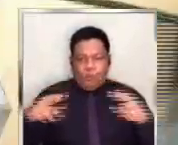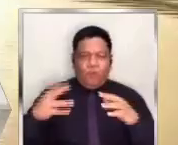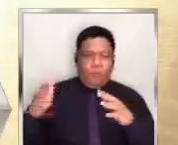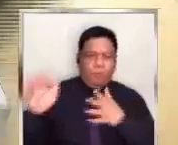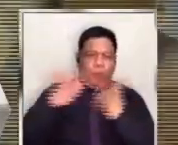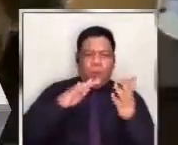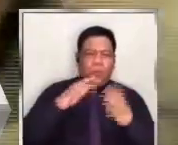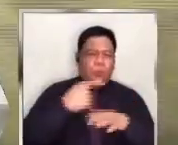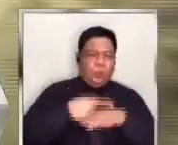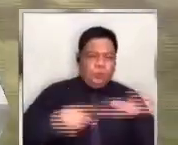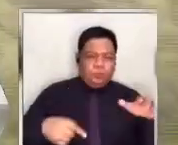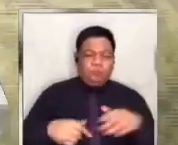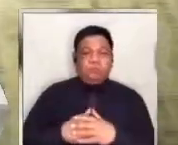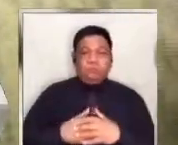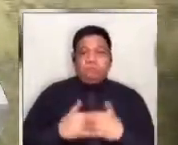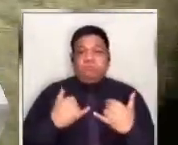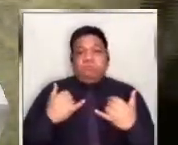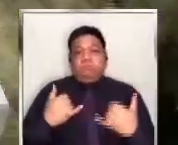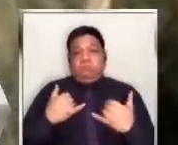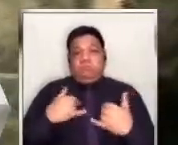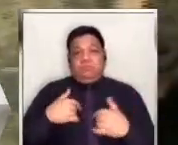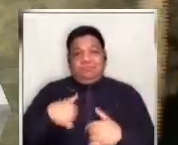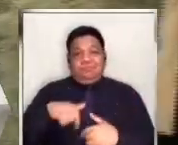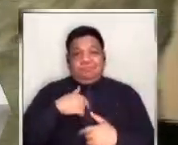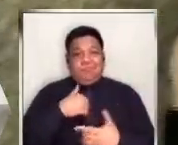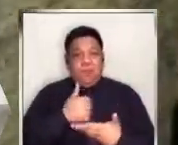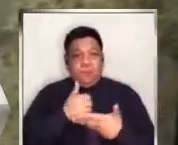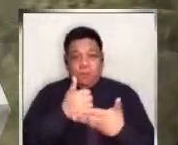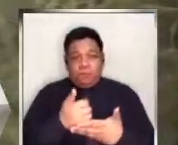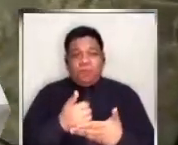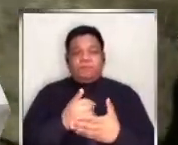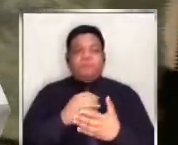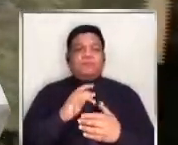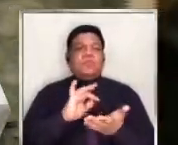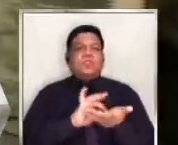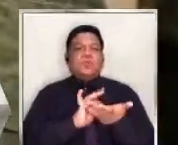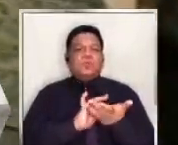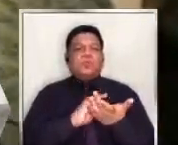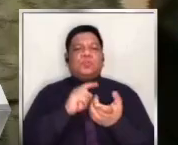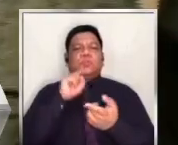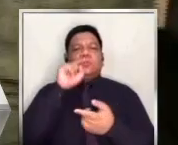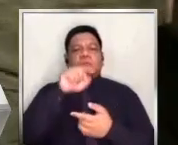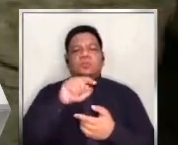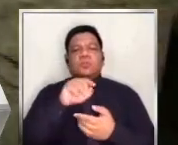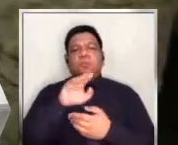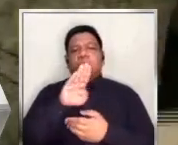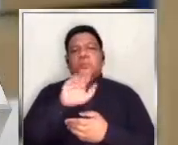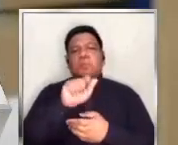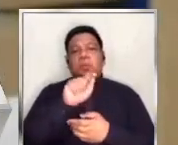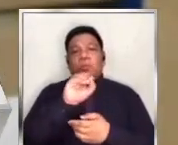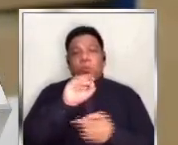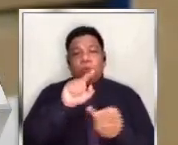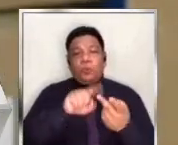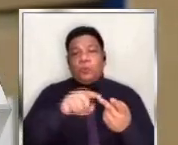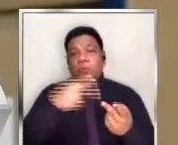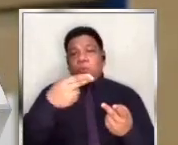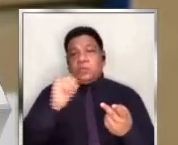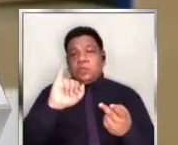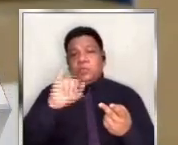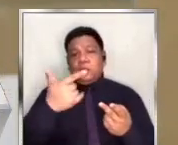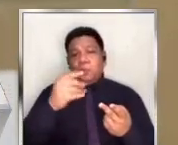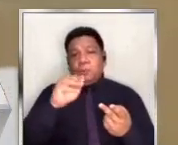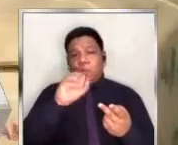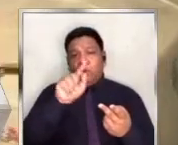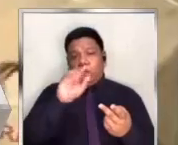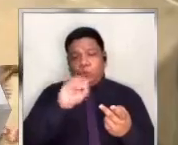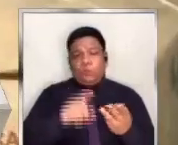Bilang tugon, nagbigay tayo ng mga gamot sa Municipal Health Office ng Bato, Higmoto, San Miguel at Virac sa